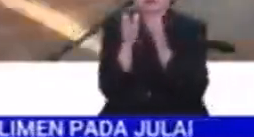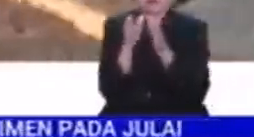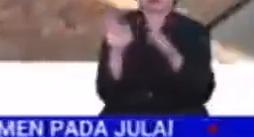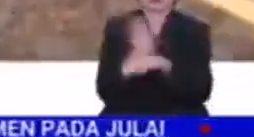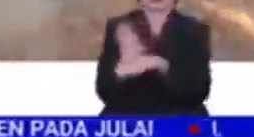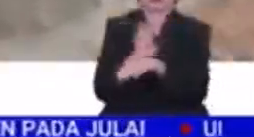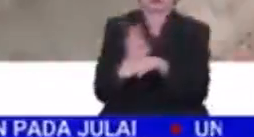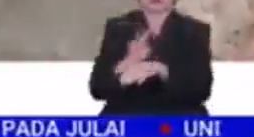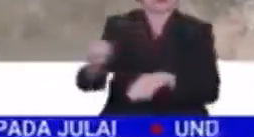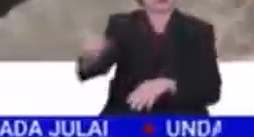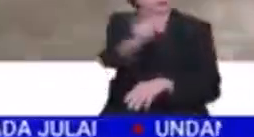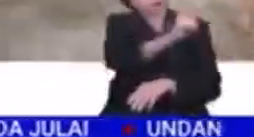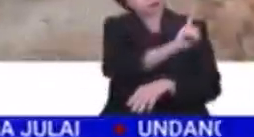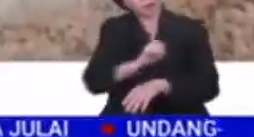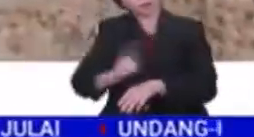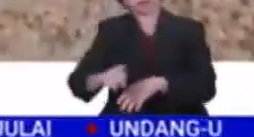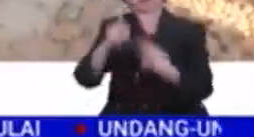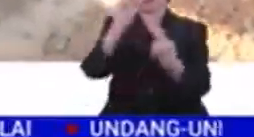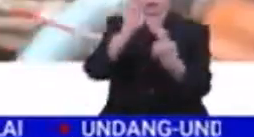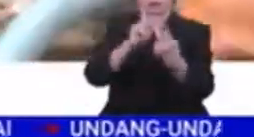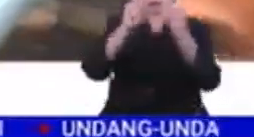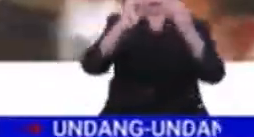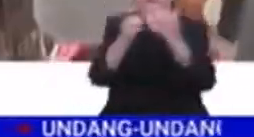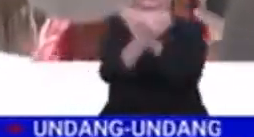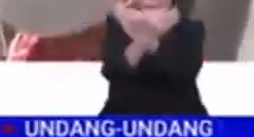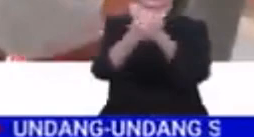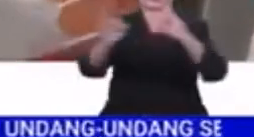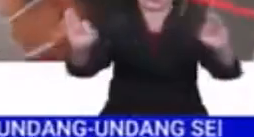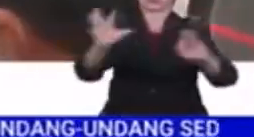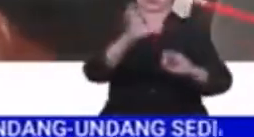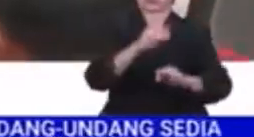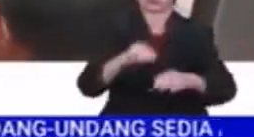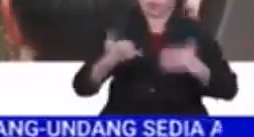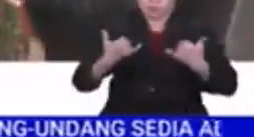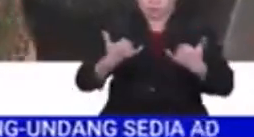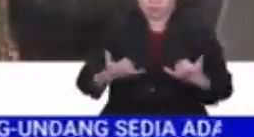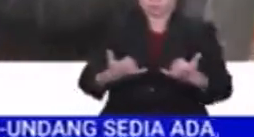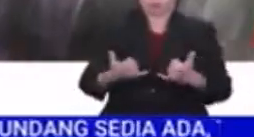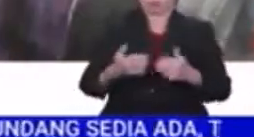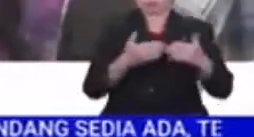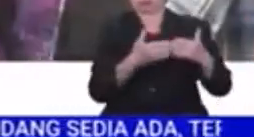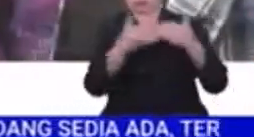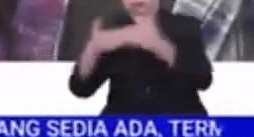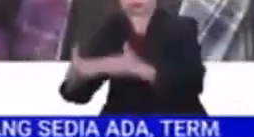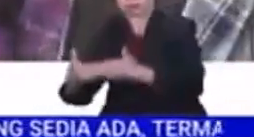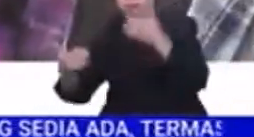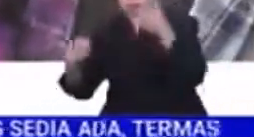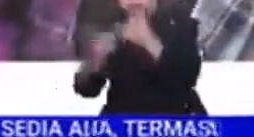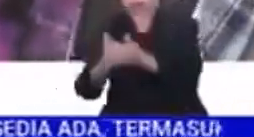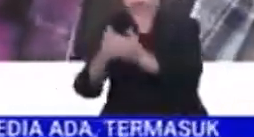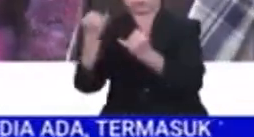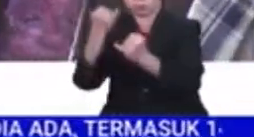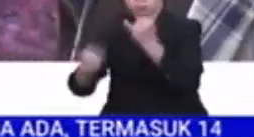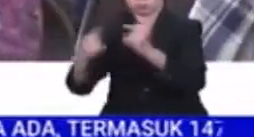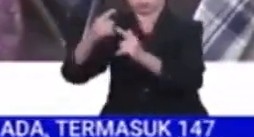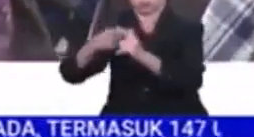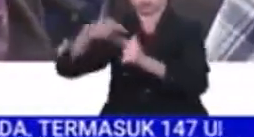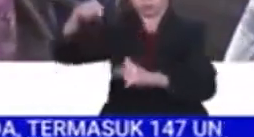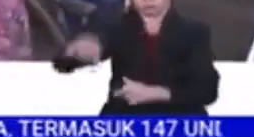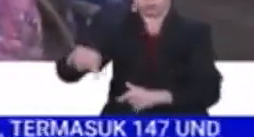dimana-mana kawasan yang sesuai secara percuma dan setelah ini ia dilanjutkan hingga hujung bulan ini